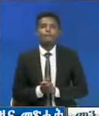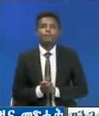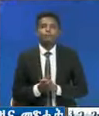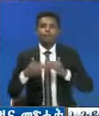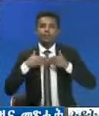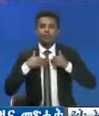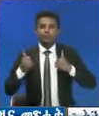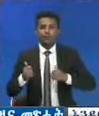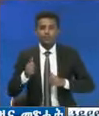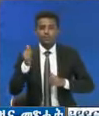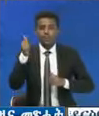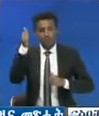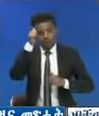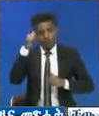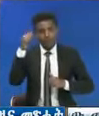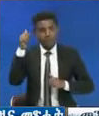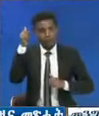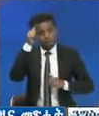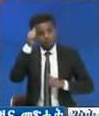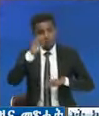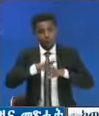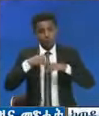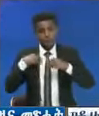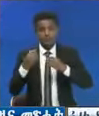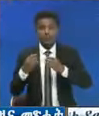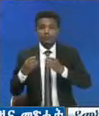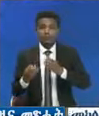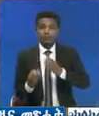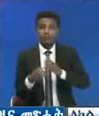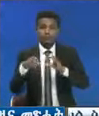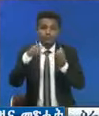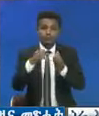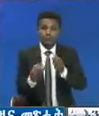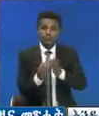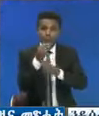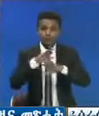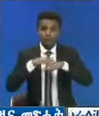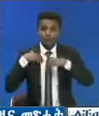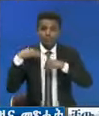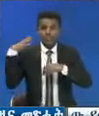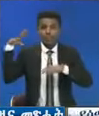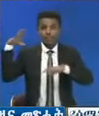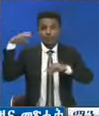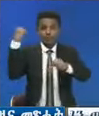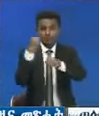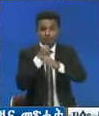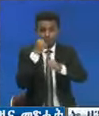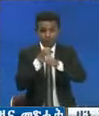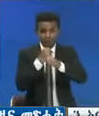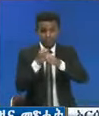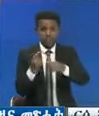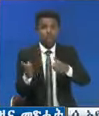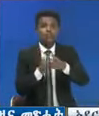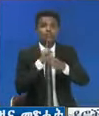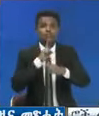ወጣት ኢብራሂም ኑሩ ባርጎባል ይወረዳ በደለመን የተፋሰስ ብርሃን ያሸንፉ ተራራው ላይ ከዘመቱ ወጣቶች አንዱ ነው።